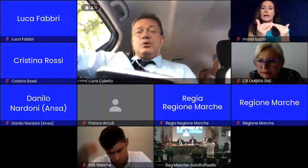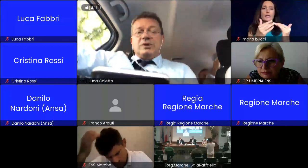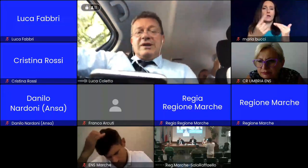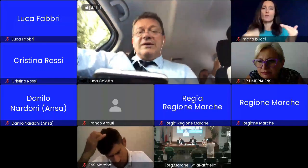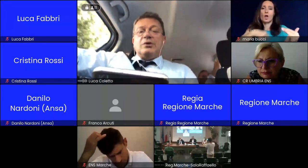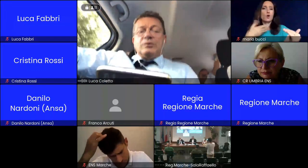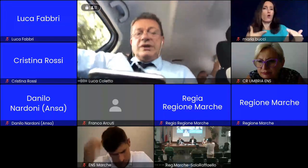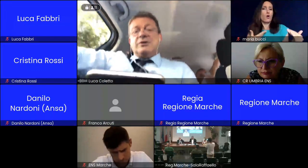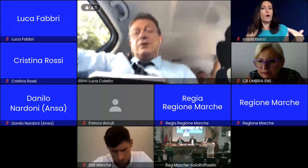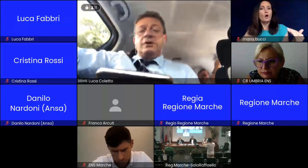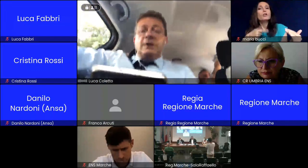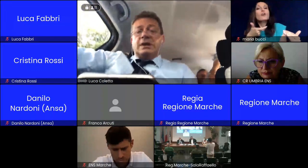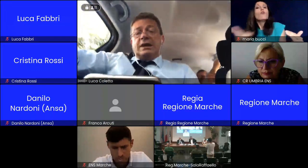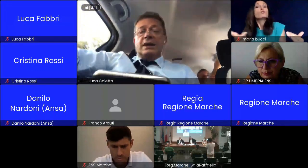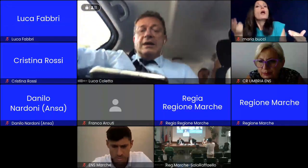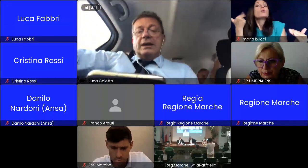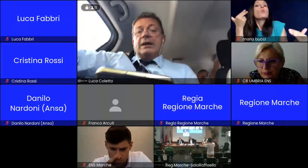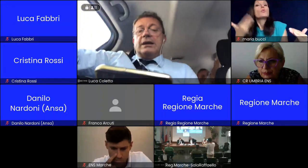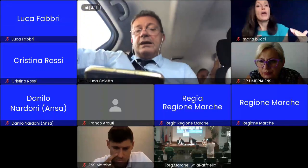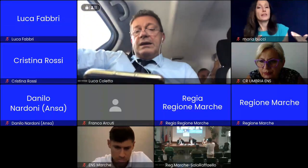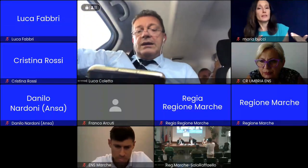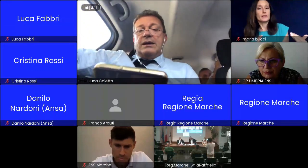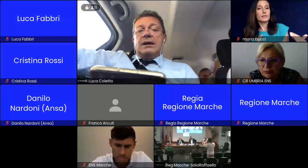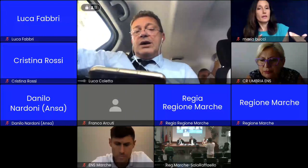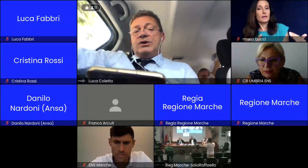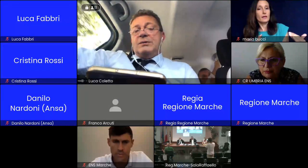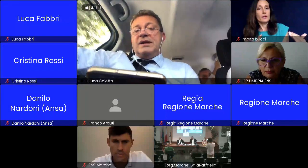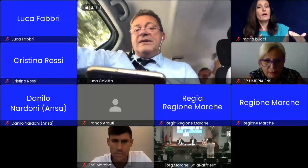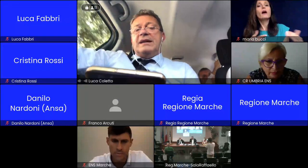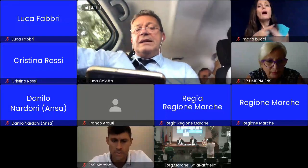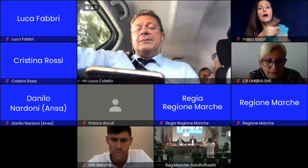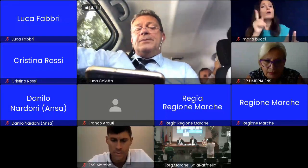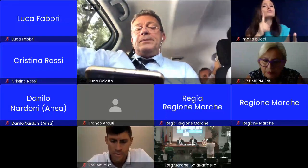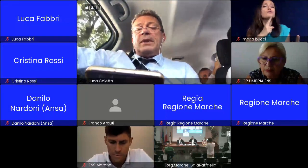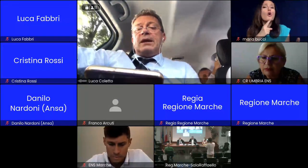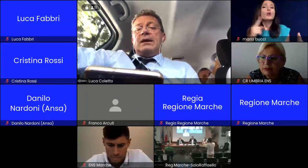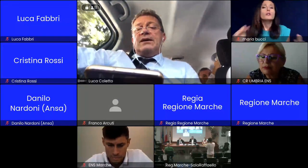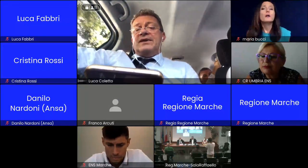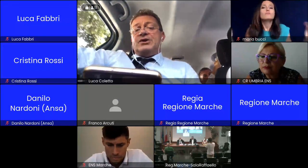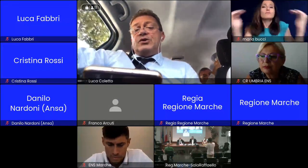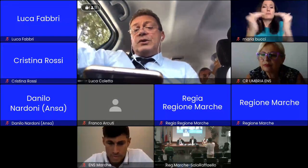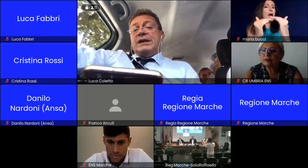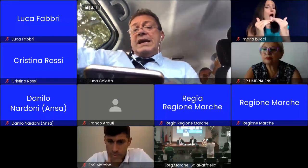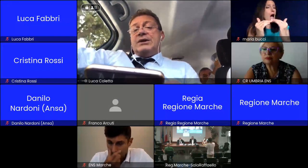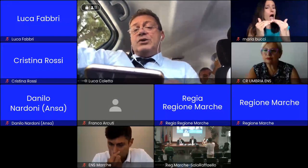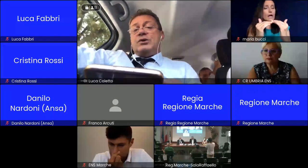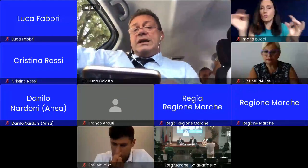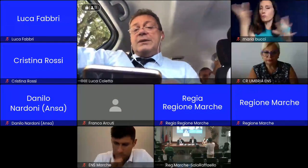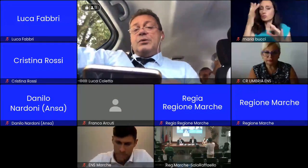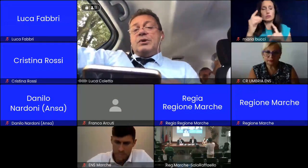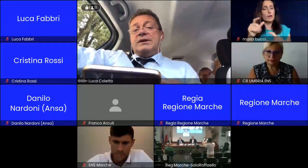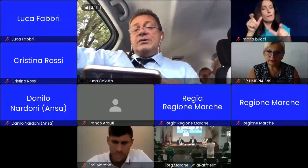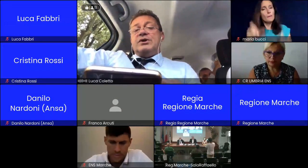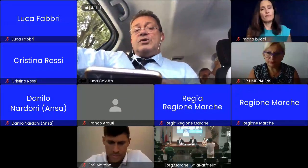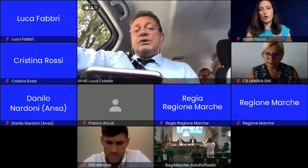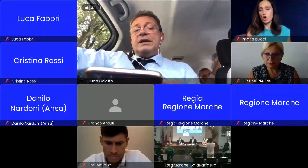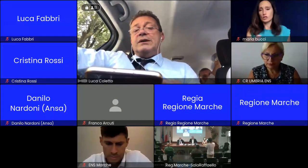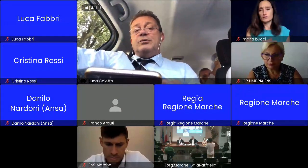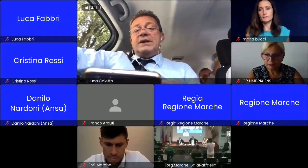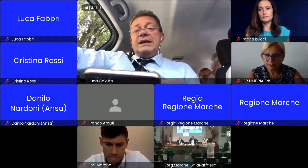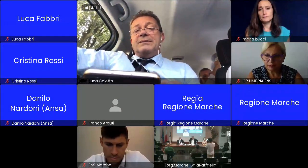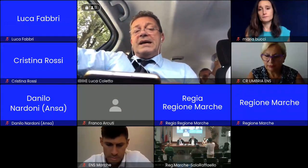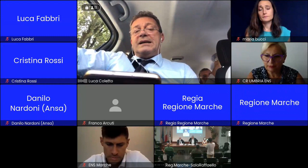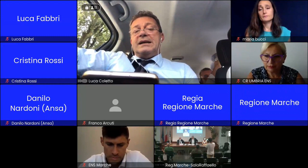abbiamo la fortuna di avere un udito a ottimi livelli. Va sottolineato che la popolazione